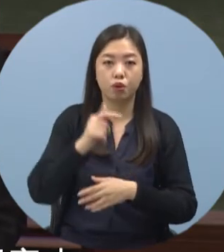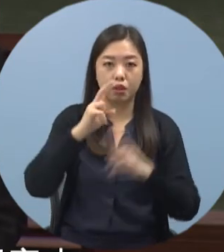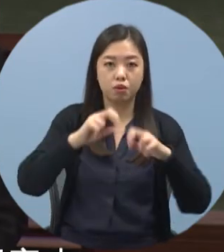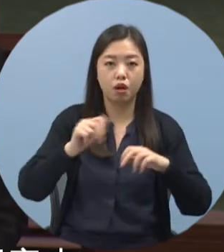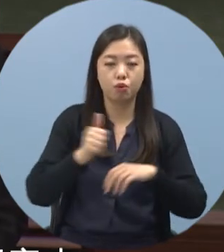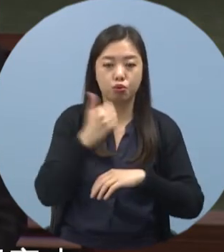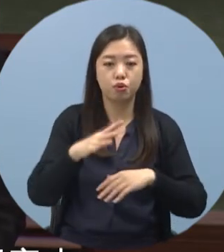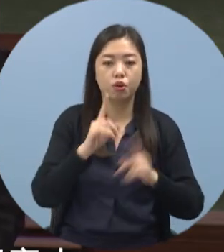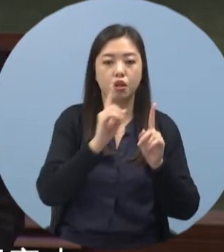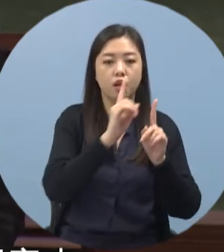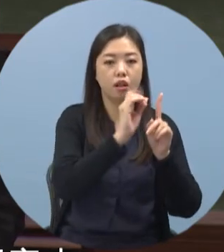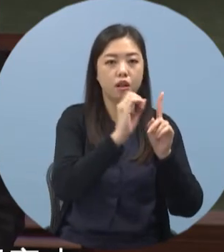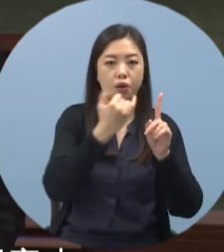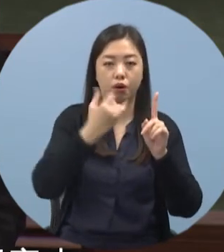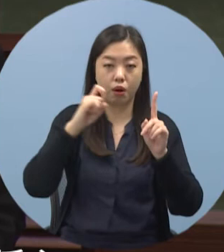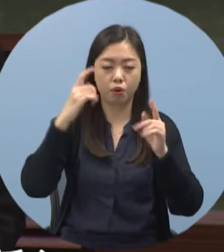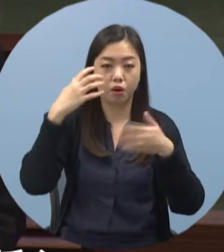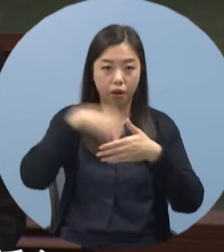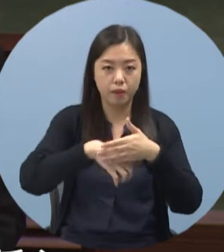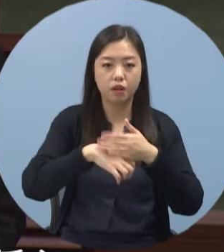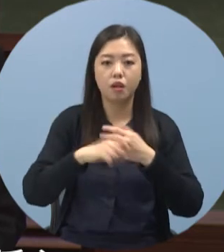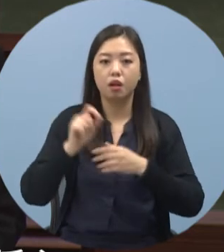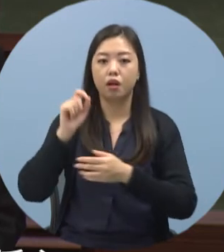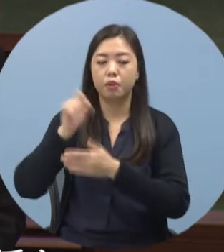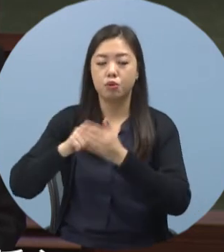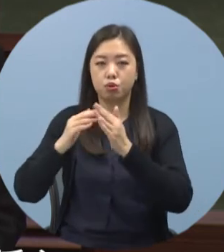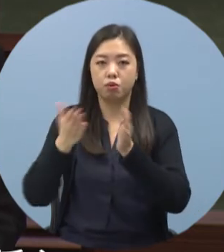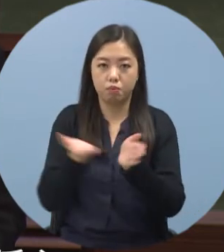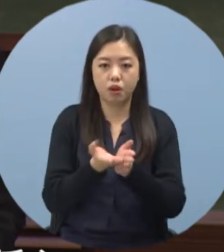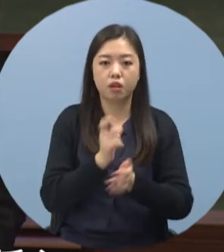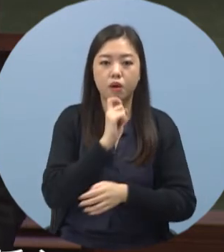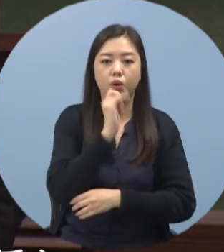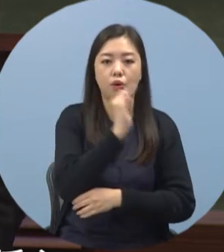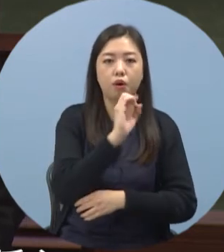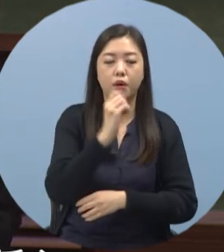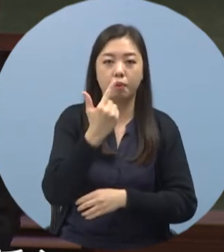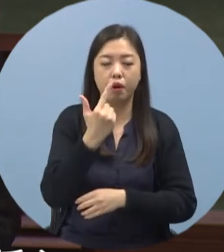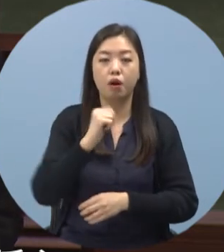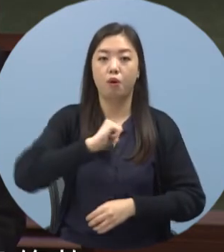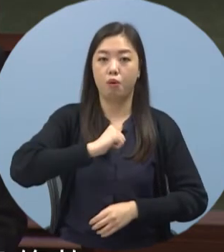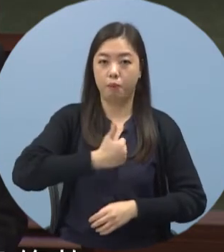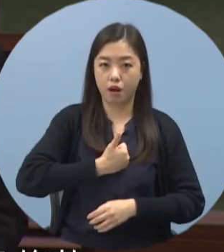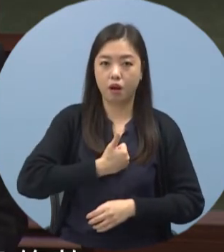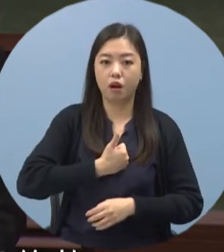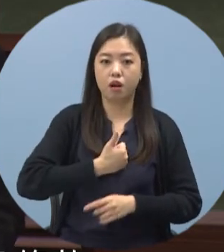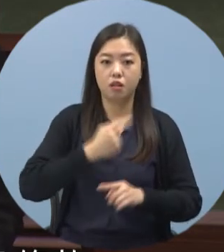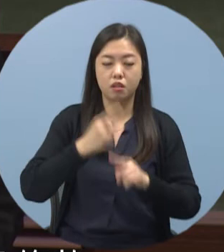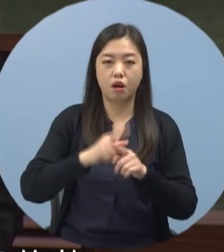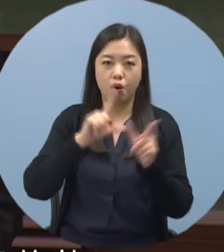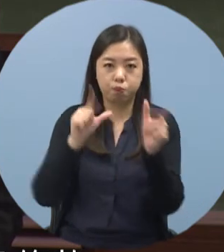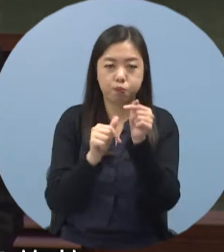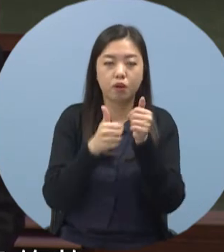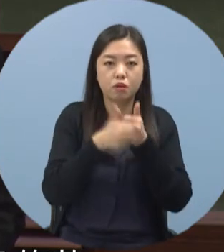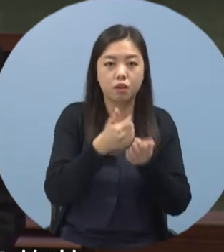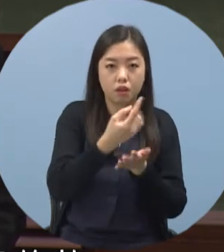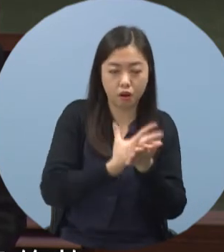的1069宗個案中，秘書處至今確認有608名僱主未有完全遵守計劃的